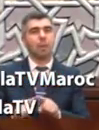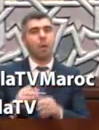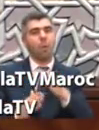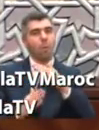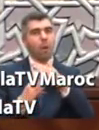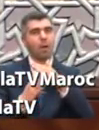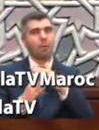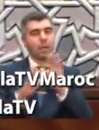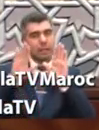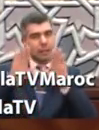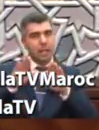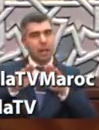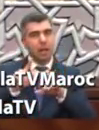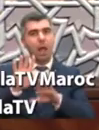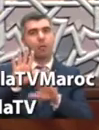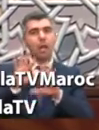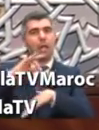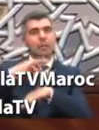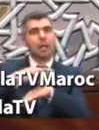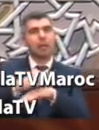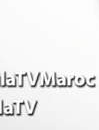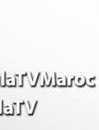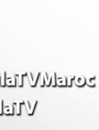الجلسة لصلاة العصر لمدة 10 دقائق.